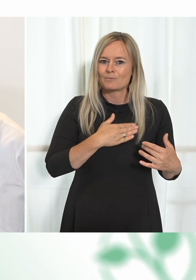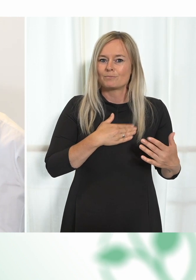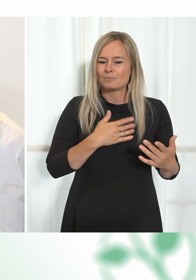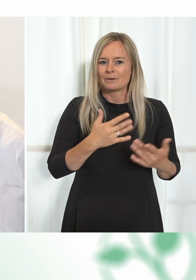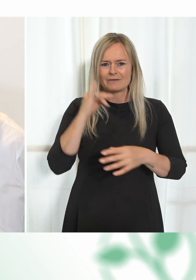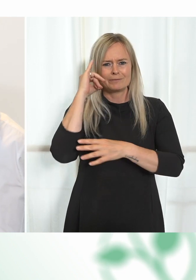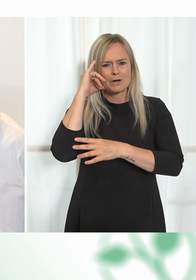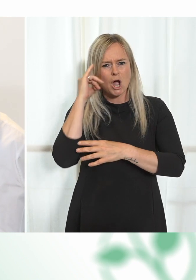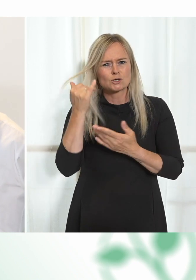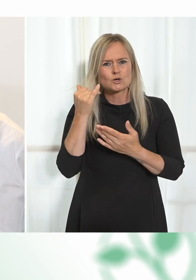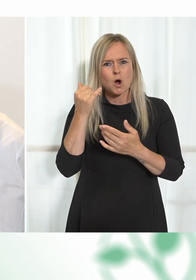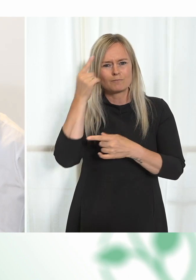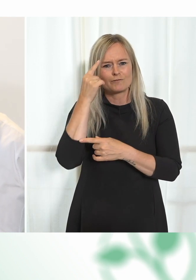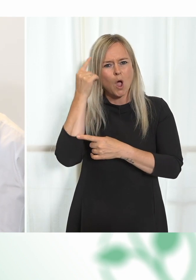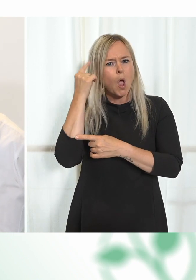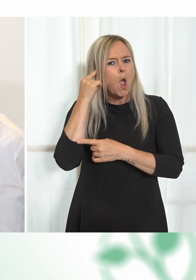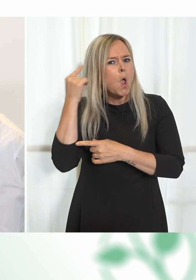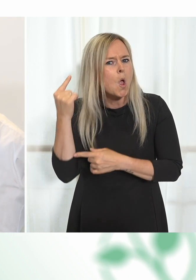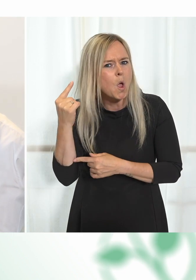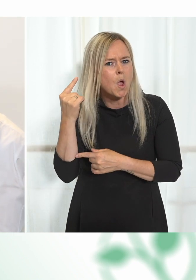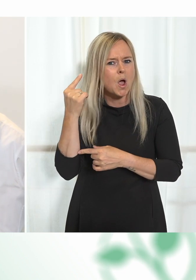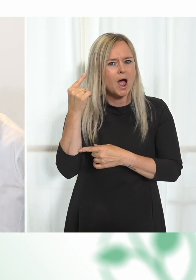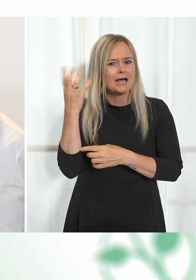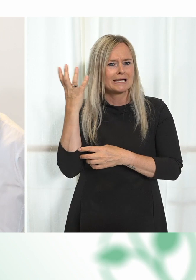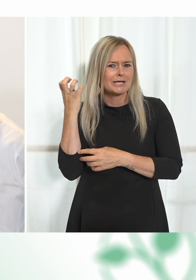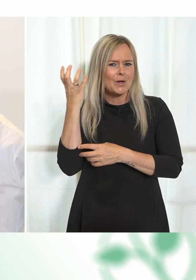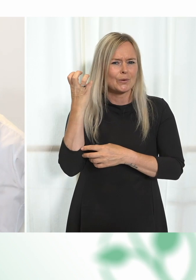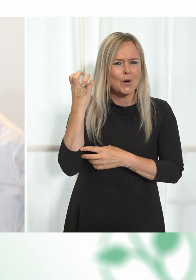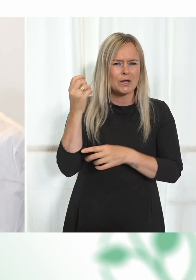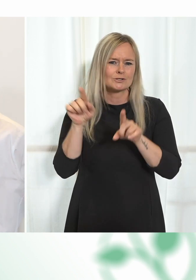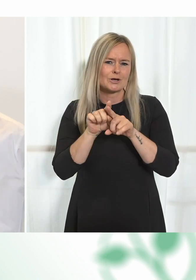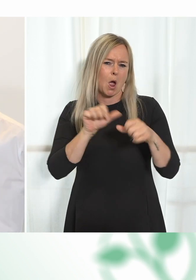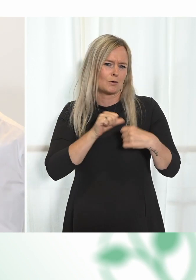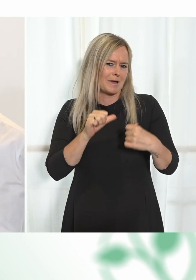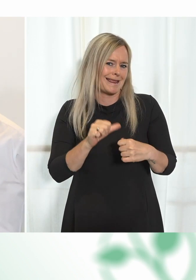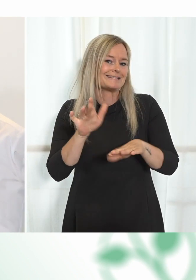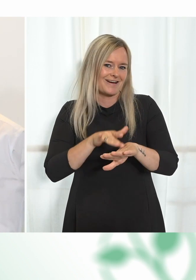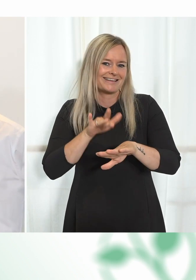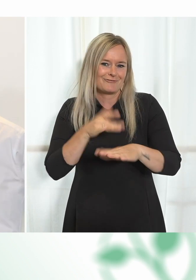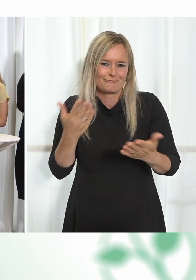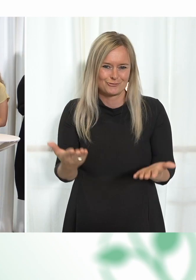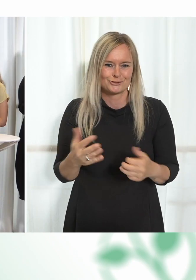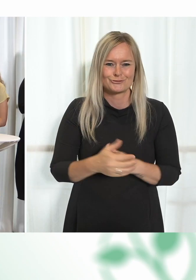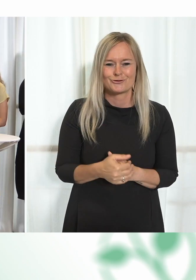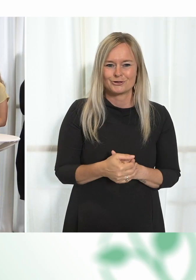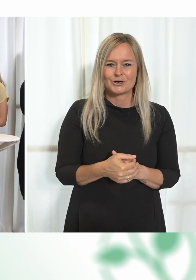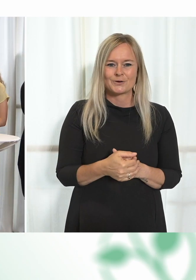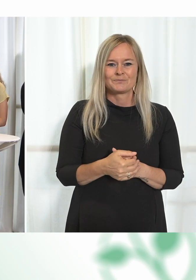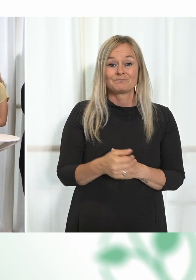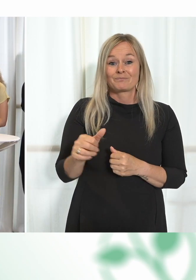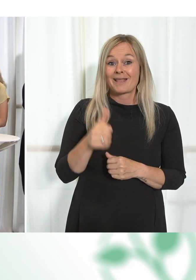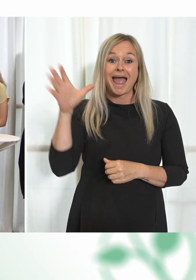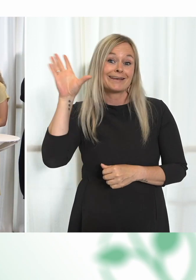Kopf einfach Geräusche im Kopf und auch mein Herz. Das war so das Gefühl. Das heißt, einen Erfahrungswert haben wir. Lieber